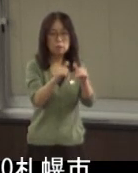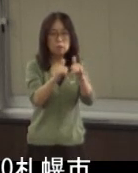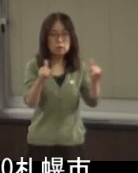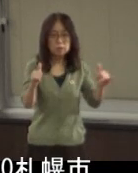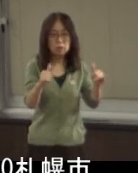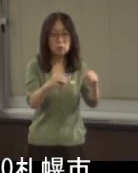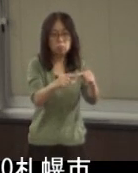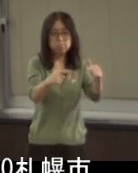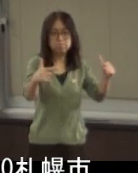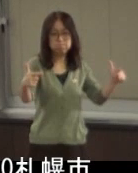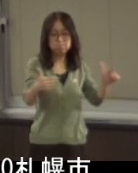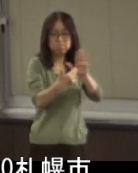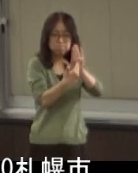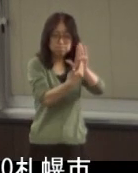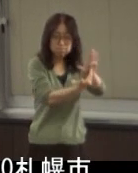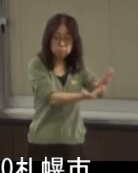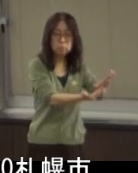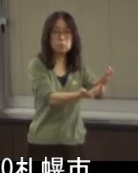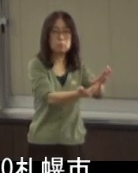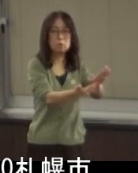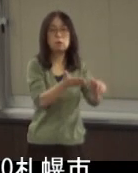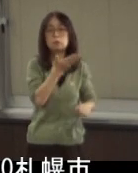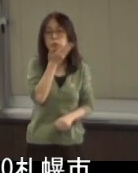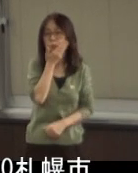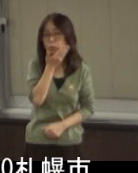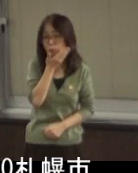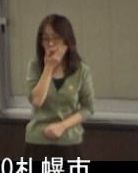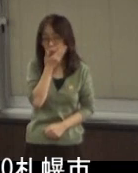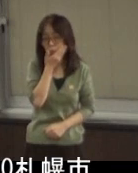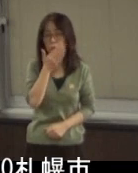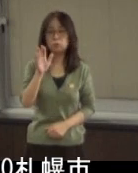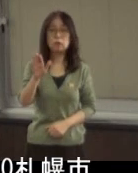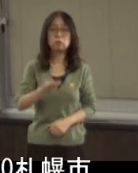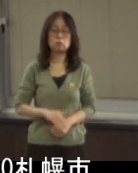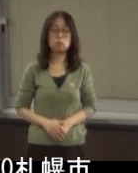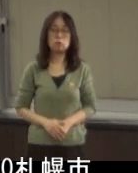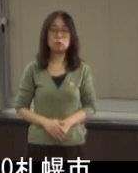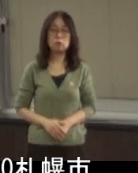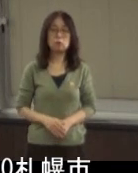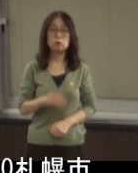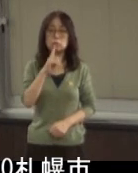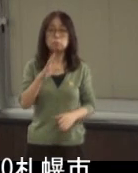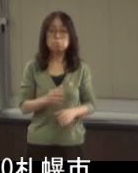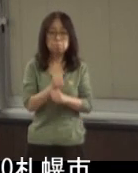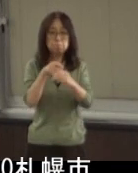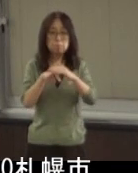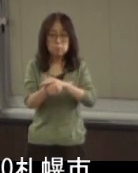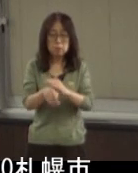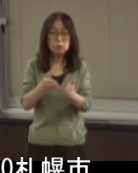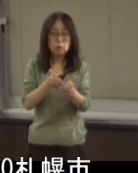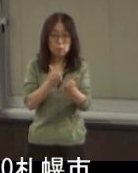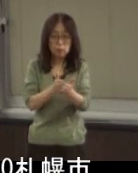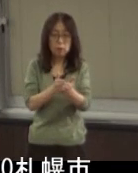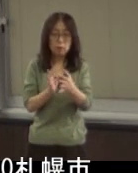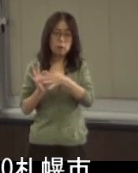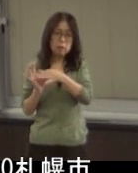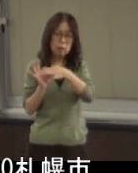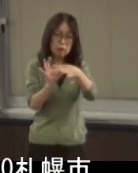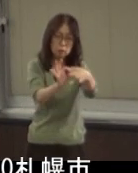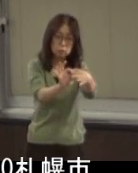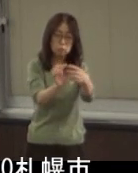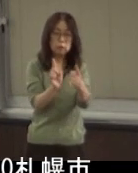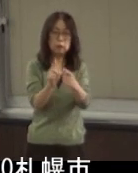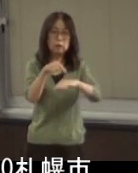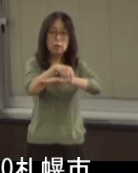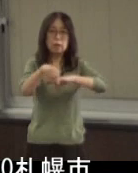ないということが重要でございます。そういう意味では継続的な対策といたしま